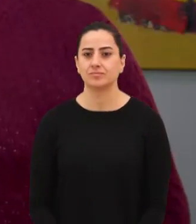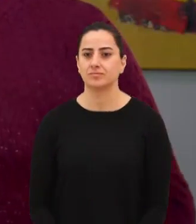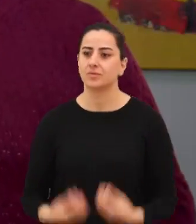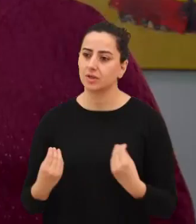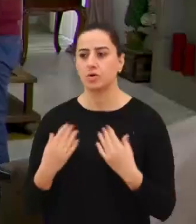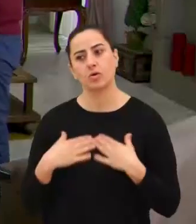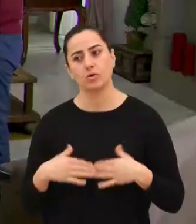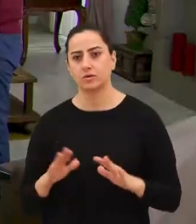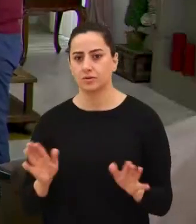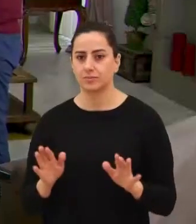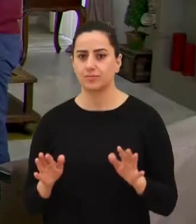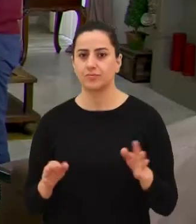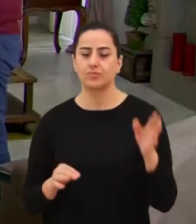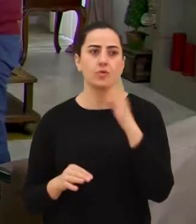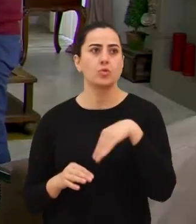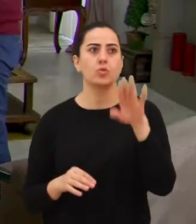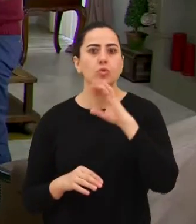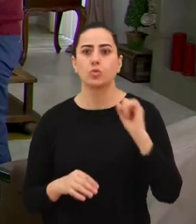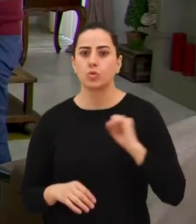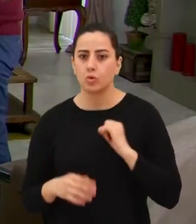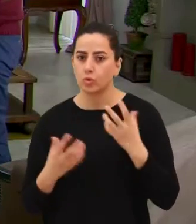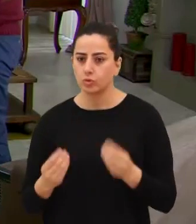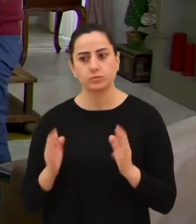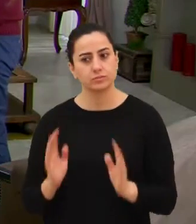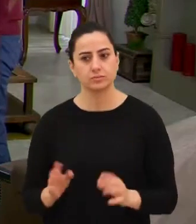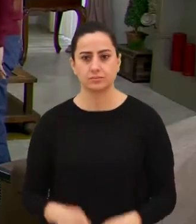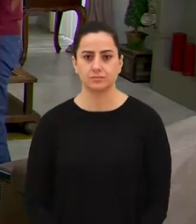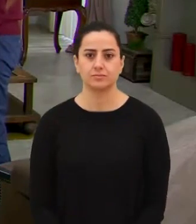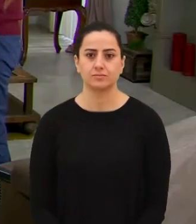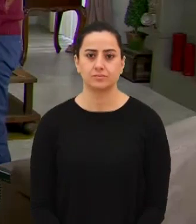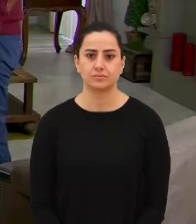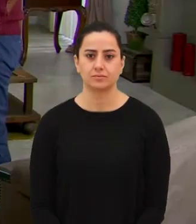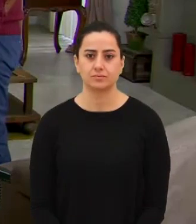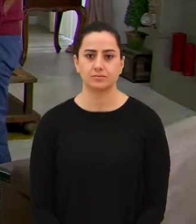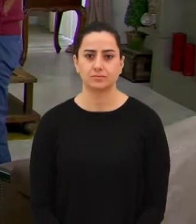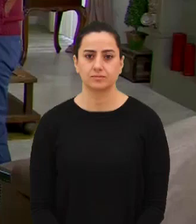Oh ya. Dört tarafını dolaştım, evin bahçenin her tarafını ya.